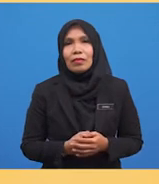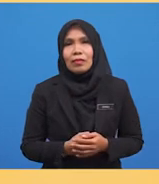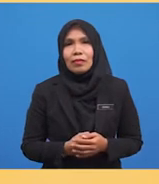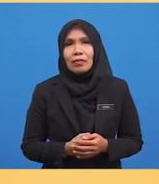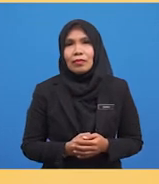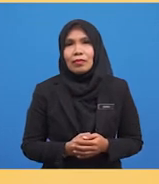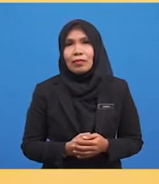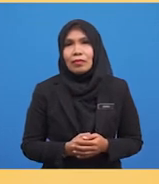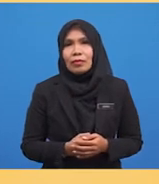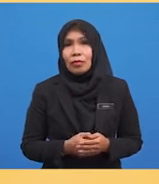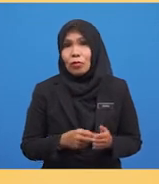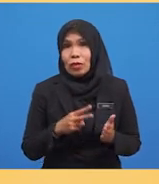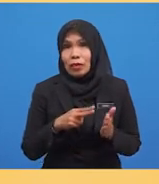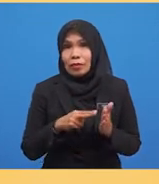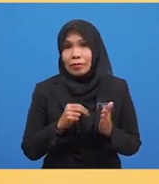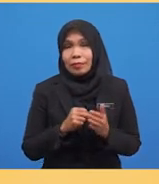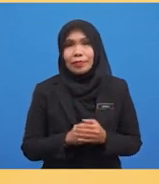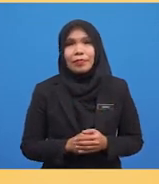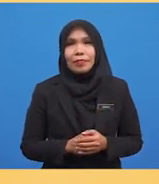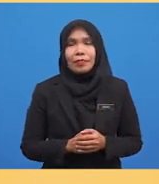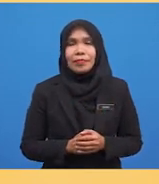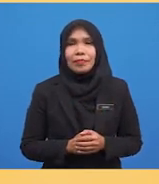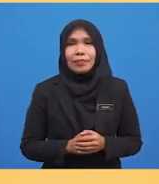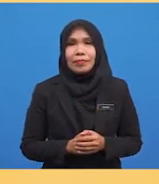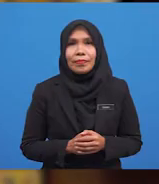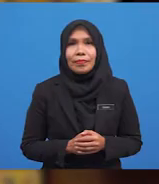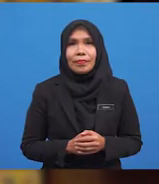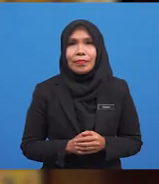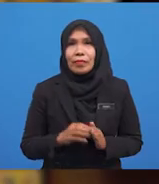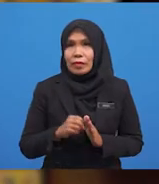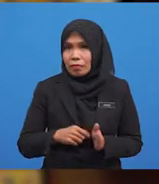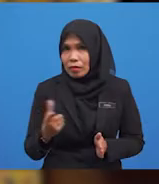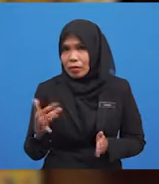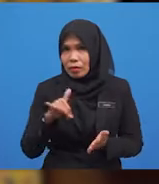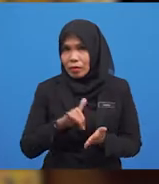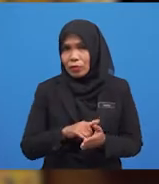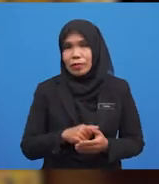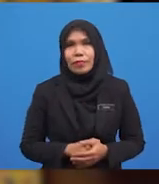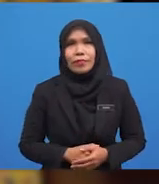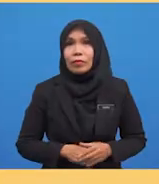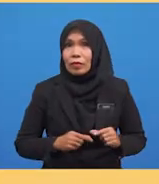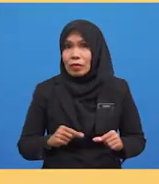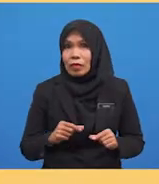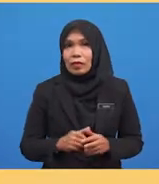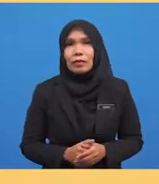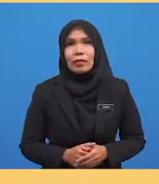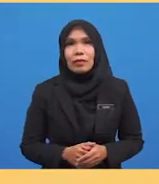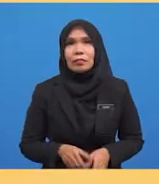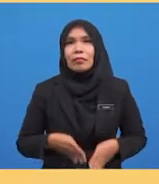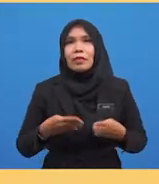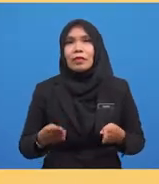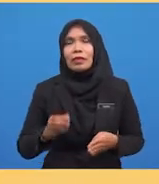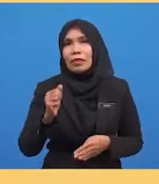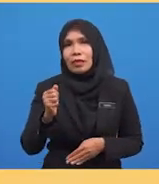iaitu unsur bunyi aliterasi. Selain itu, gaya bahasa anafora.